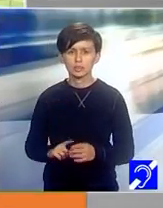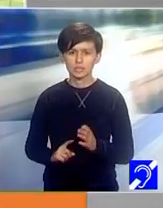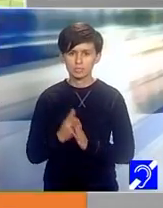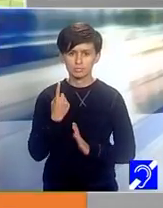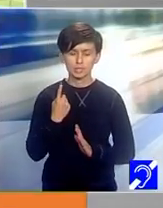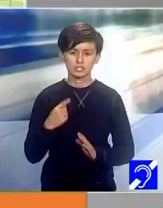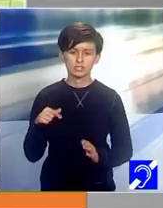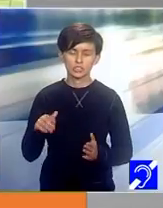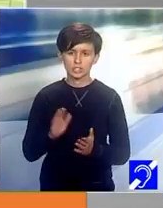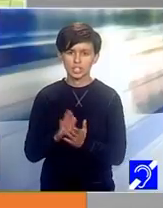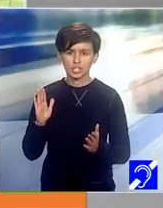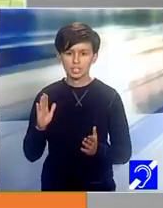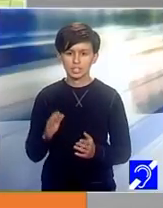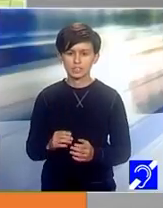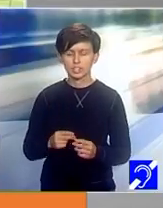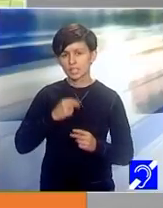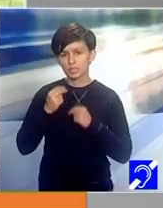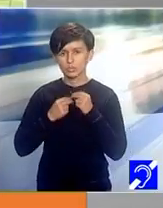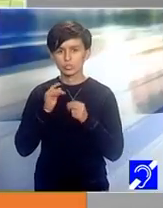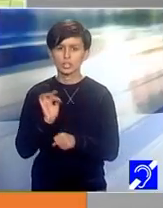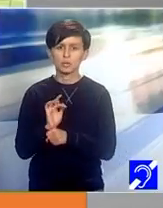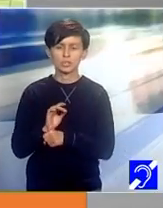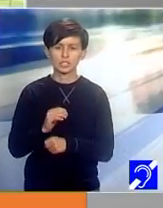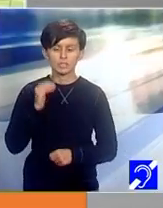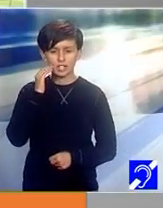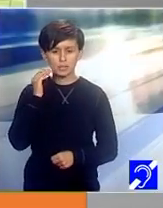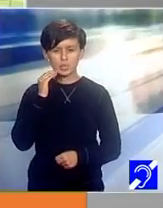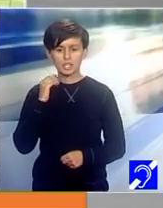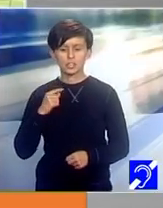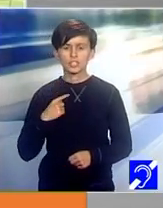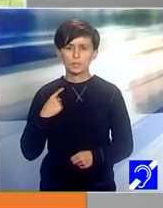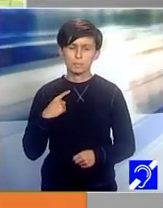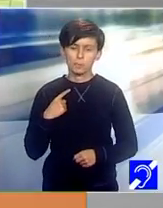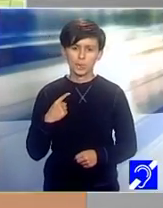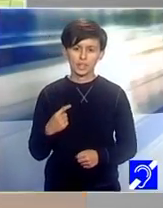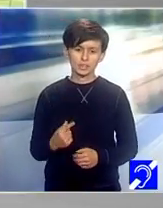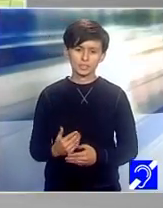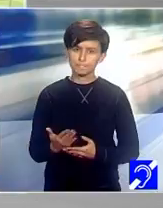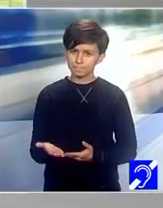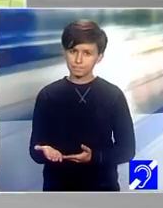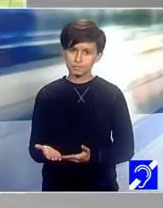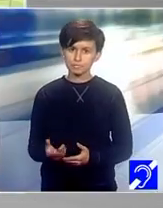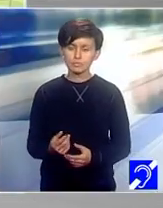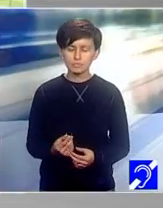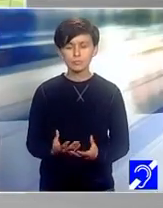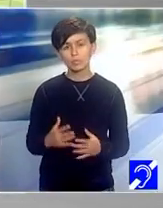calificări, o dispută împotriva Americii ar da o mai mare însemnătate fotbalului feminin din